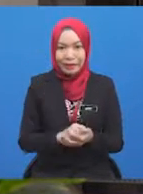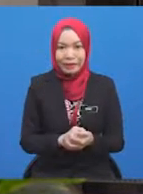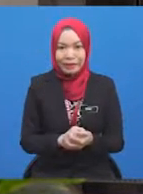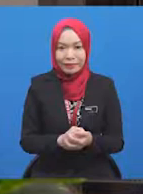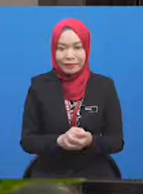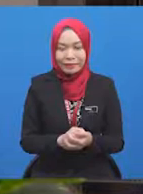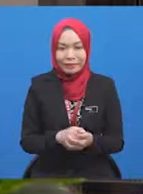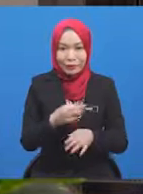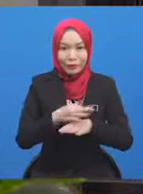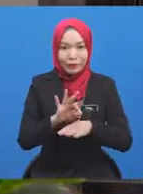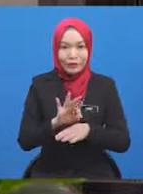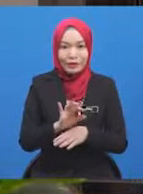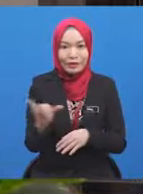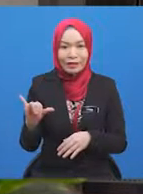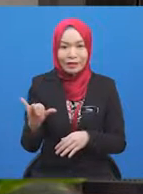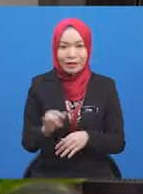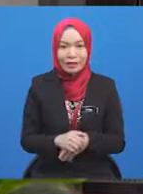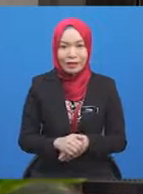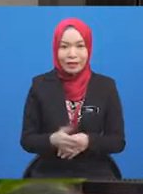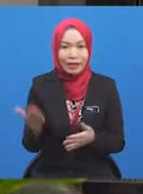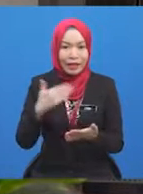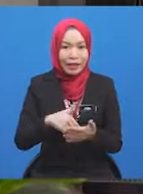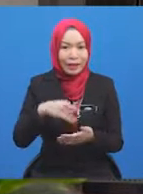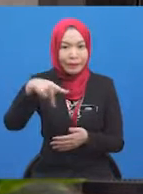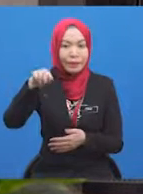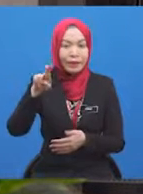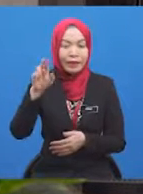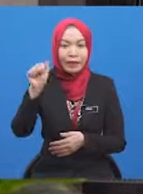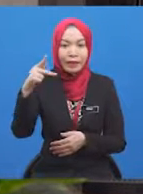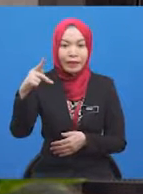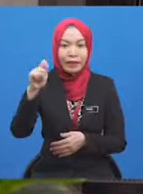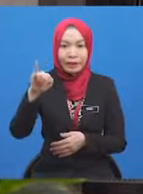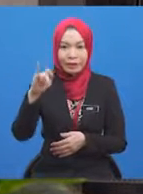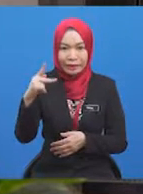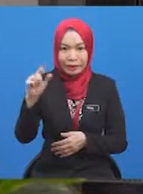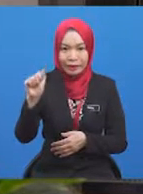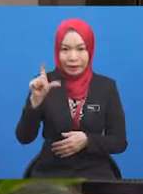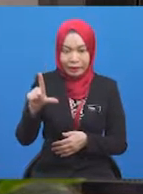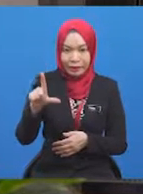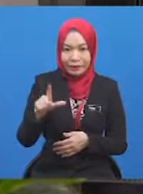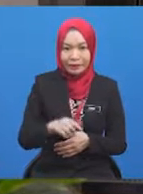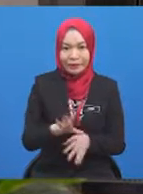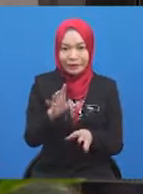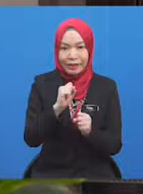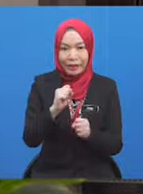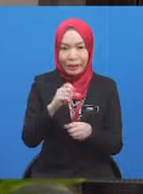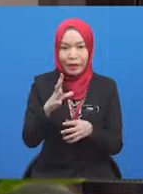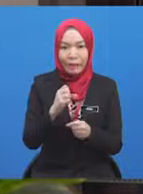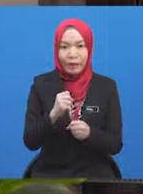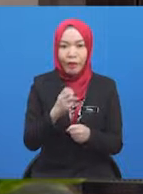dan fungsinya lebih praktikal dalam mengaplikasikan warna dalam hasil seni